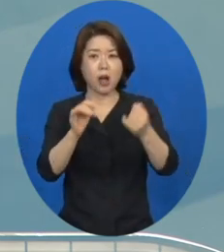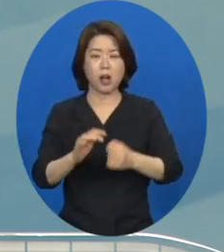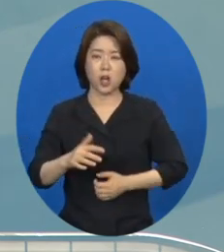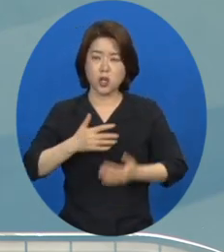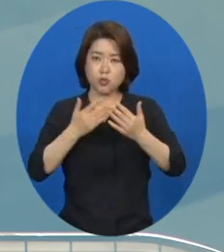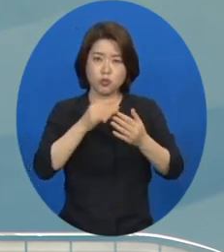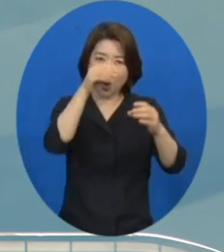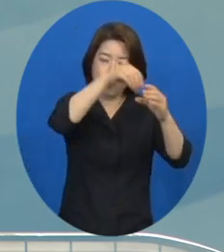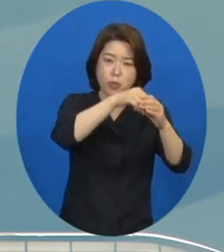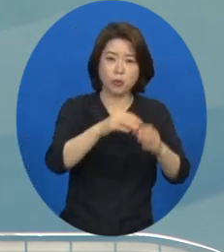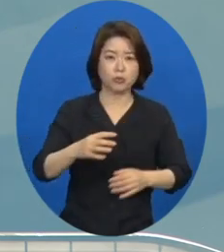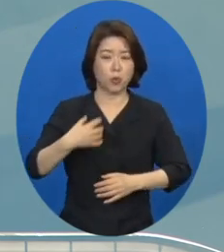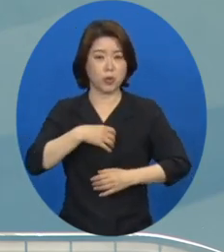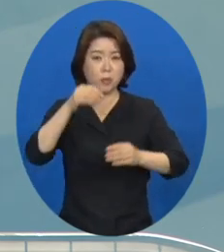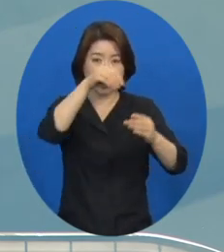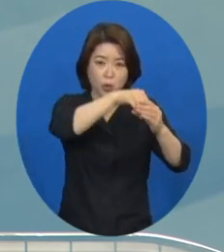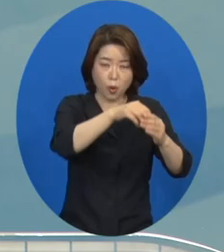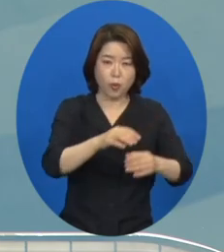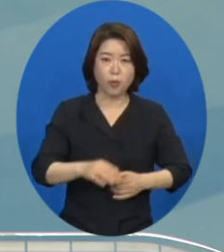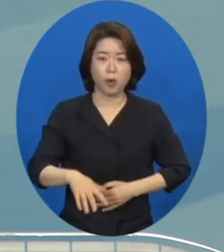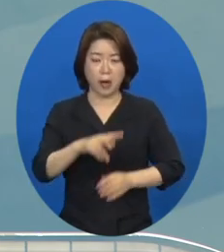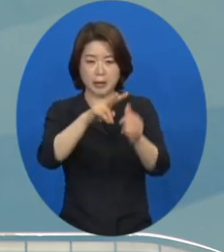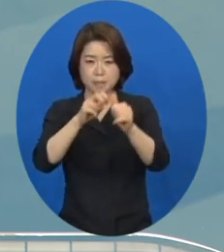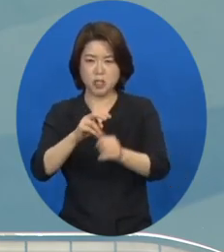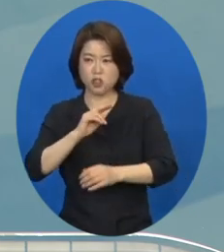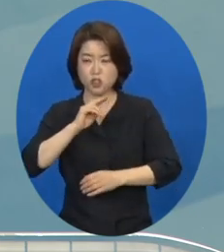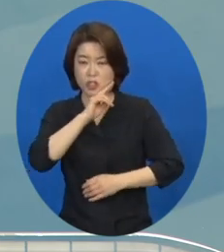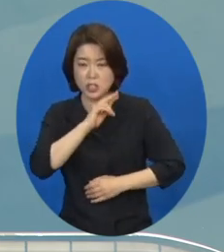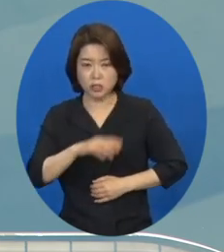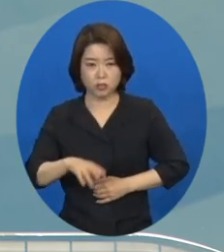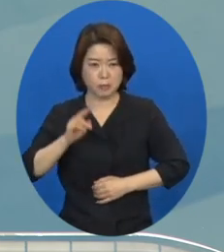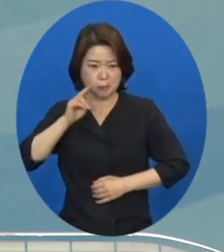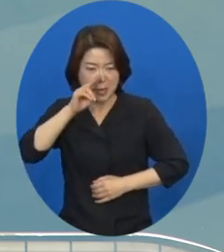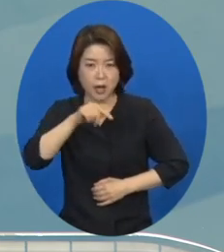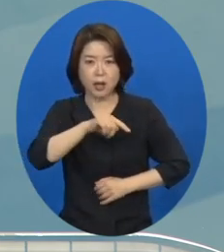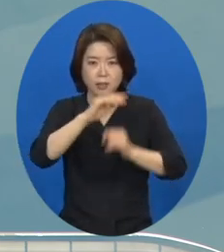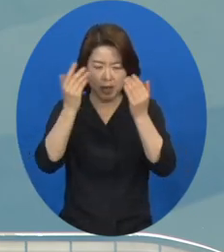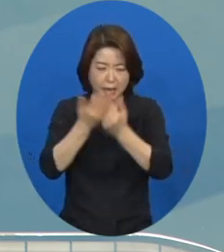넣어주고 염려를 넣어주고 미움, 시기, 질투